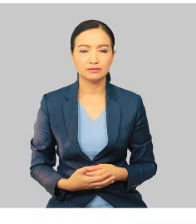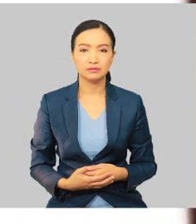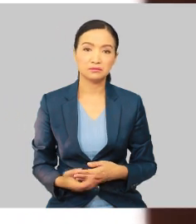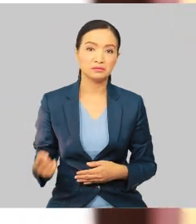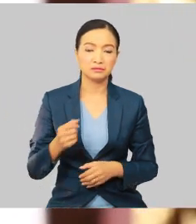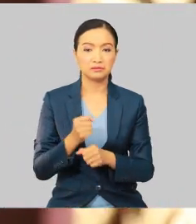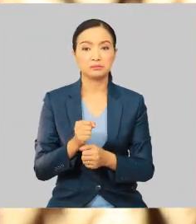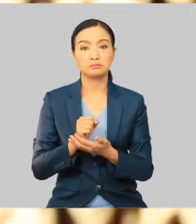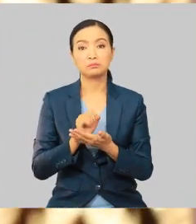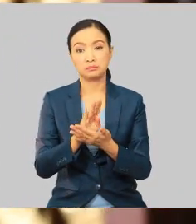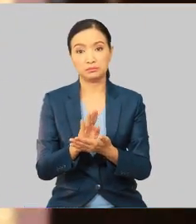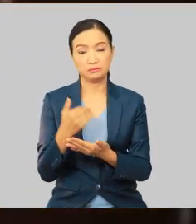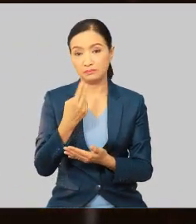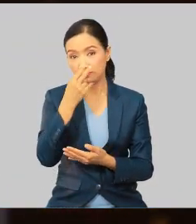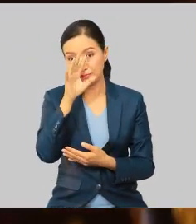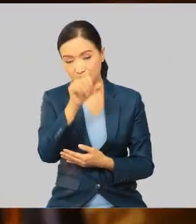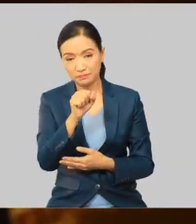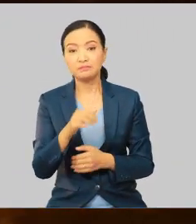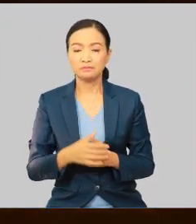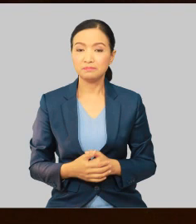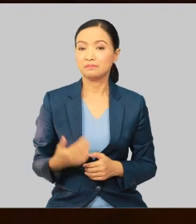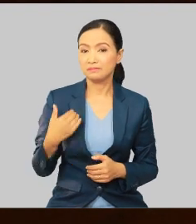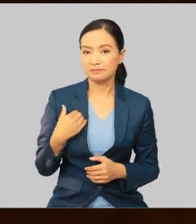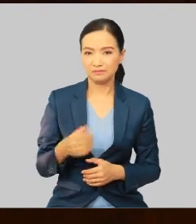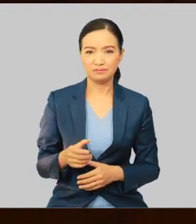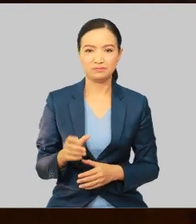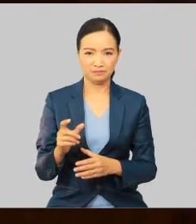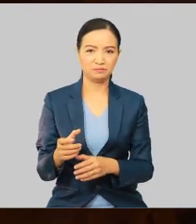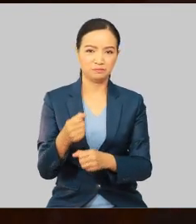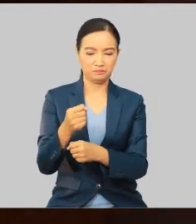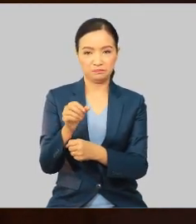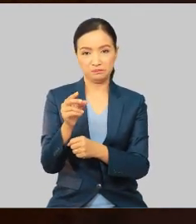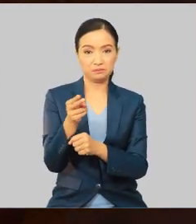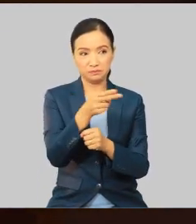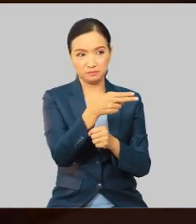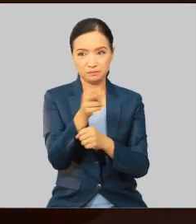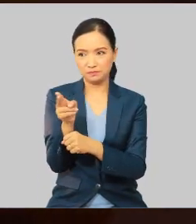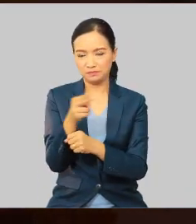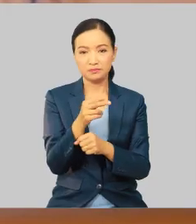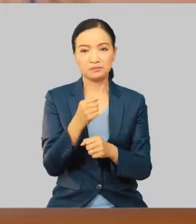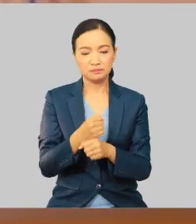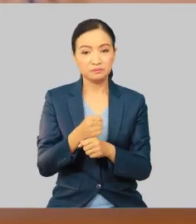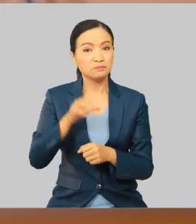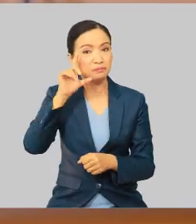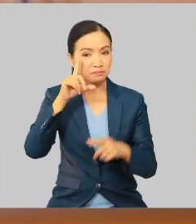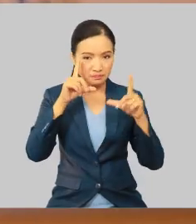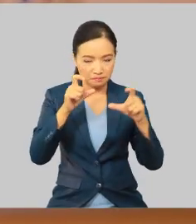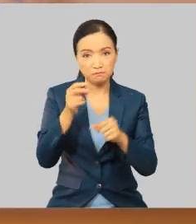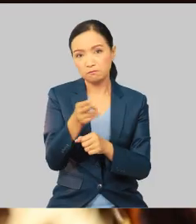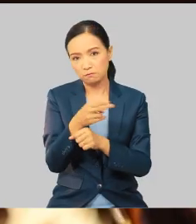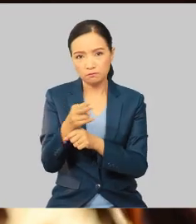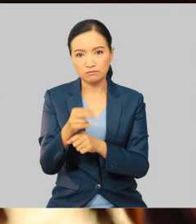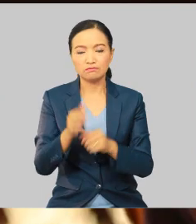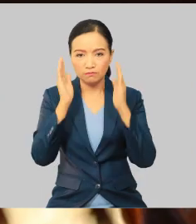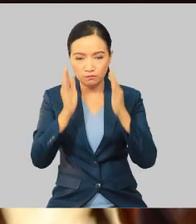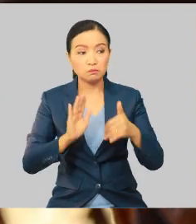นอกจากจะมาทำบุญแล้วเนี่ยถ้าสังเกตก็คือองุ่นก็จะมีกล้องนะครับที่จะถ่ายทำทั้งภาพนิ่งแล้วก็วิดี